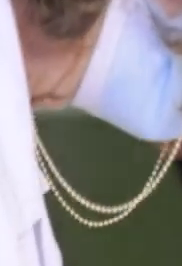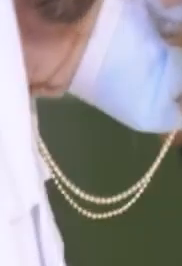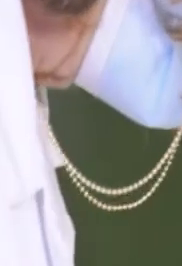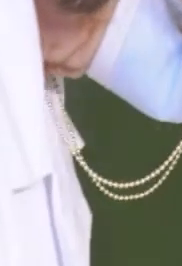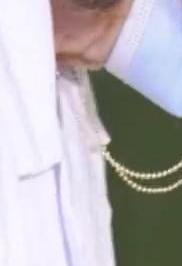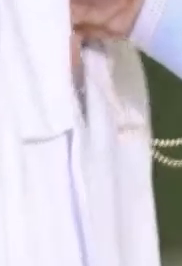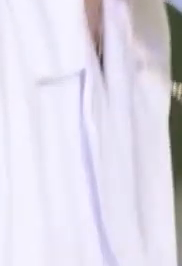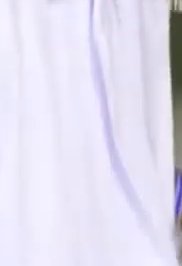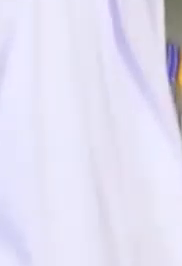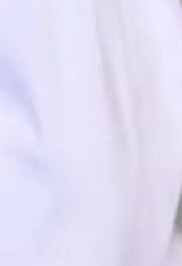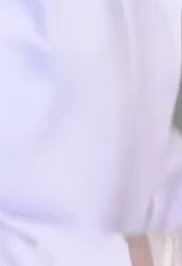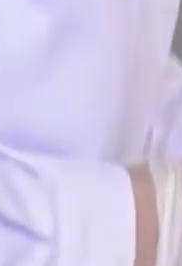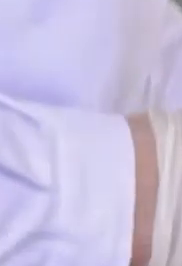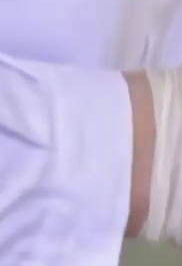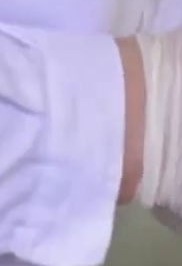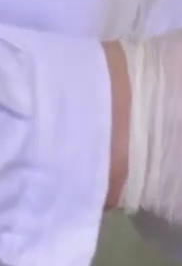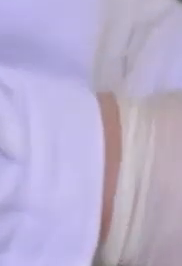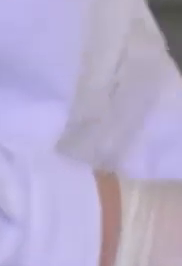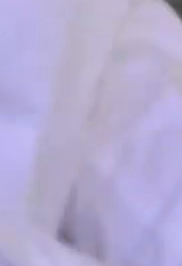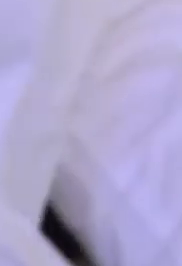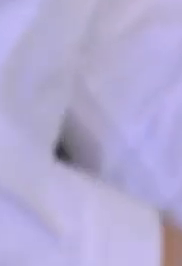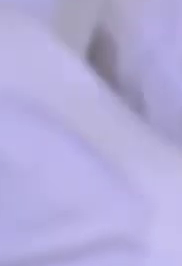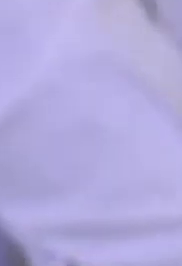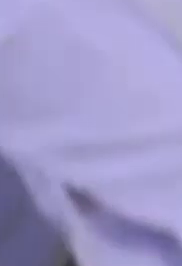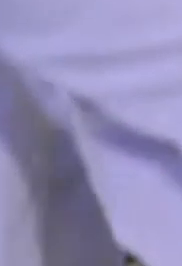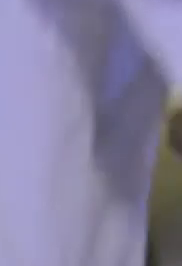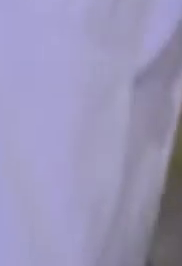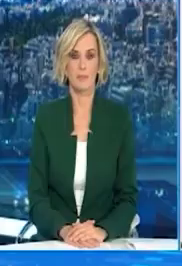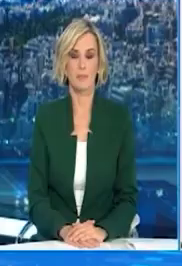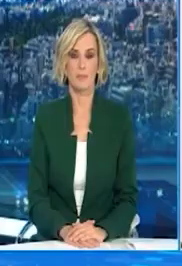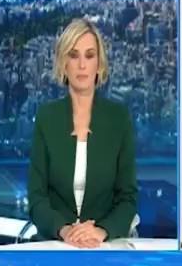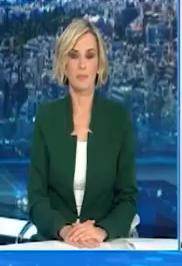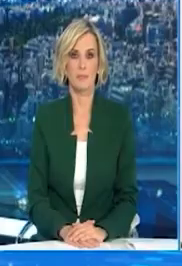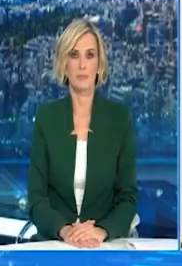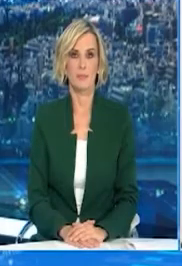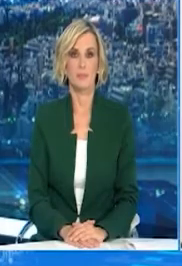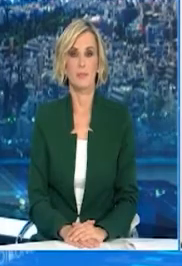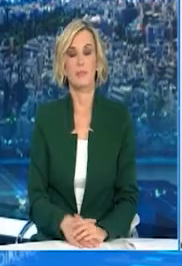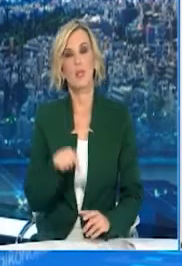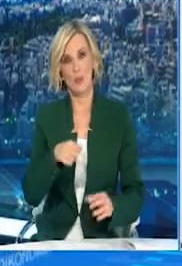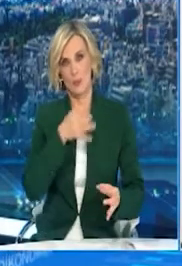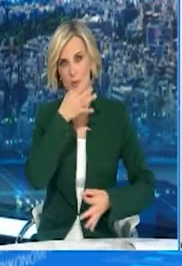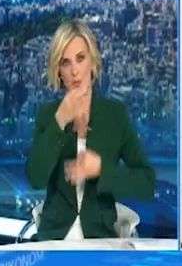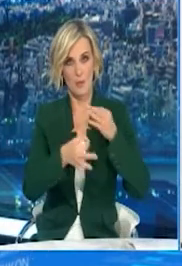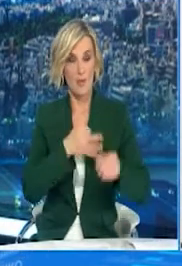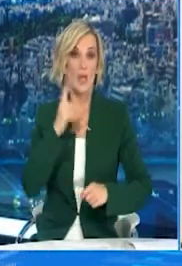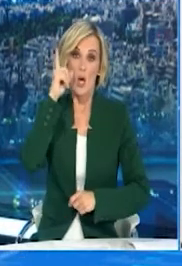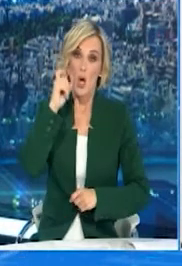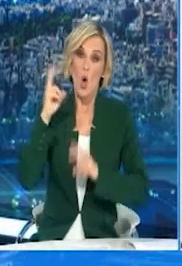σημείωσε ότι οι κοινές αλλεργίες δεν αποτελούν αντένδειξη για τον εμβολιασμό. Ξέρουμε όλοι ότι οι